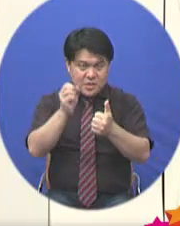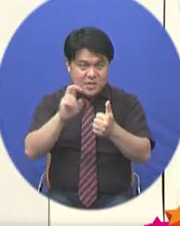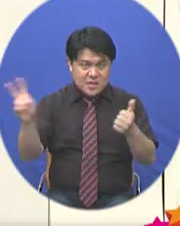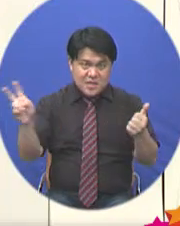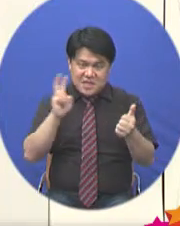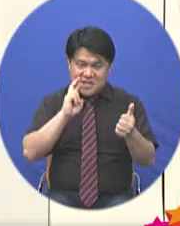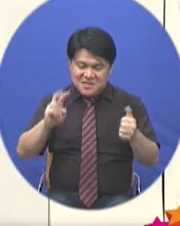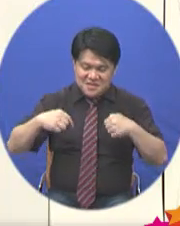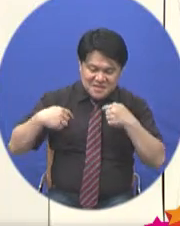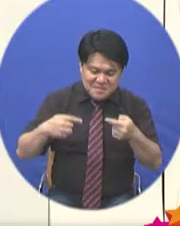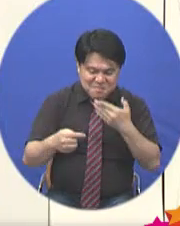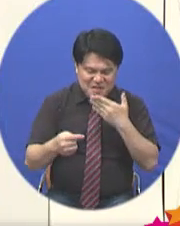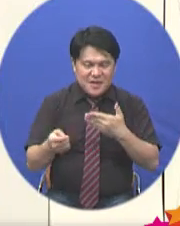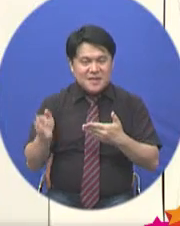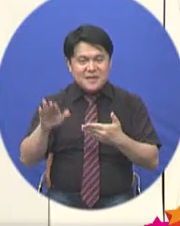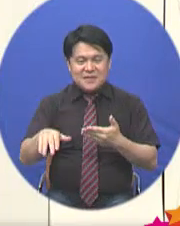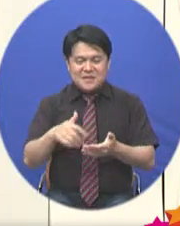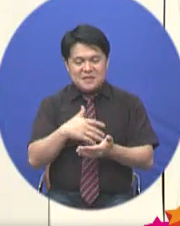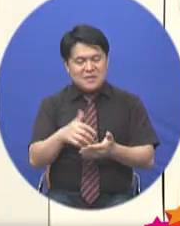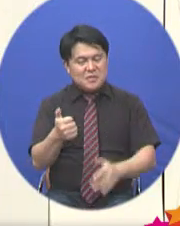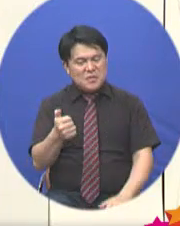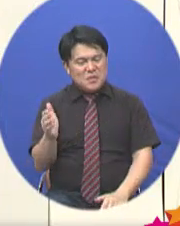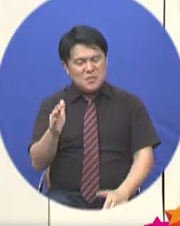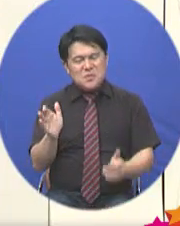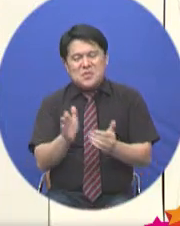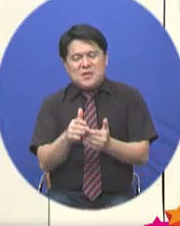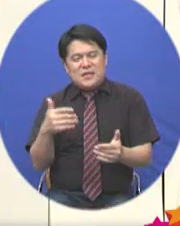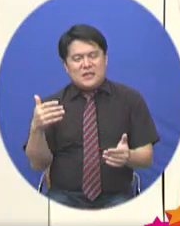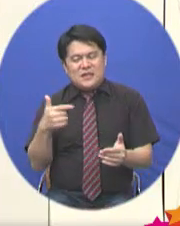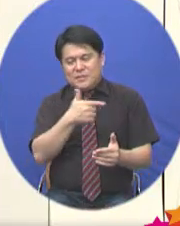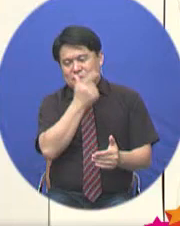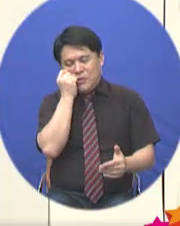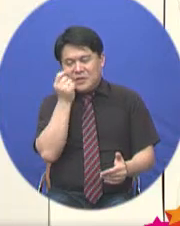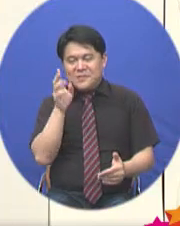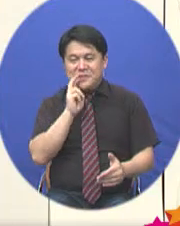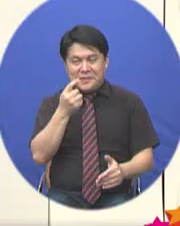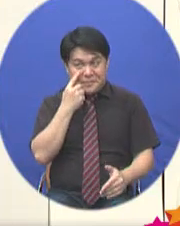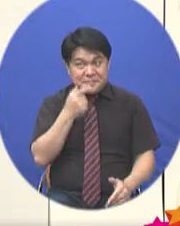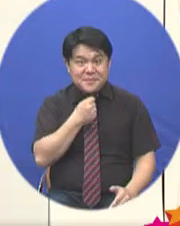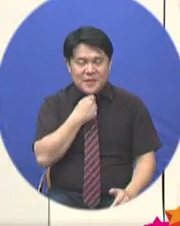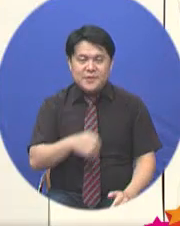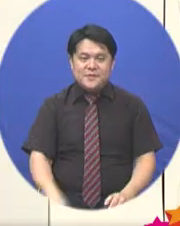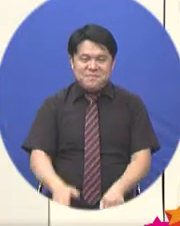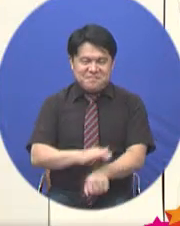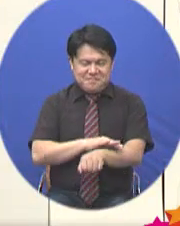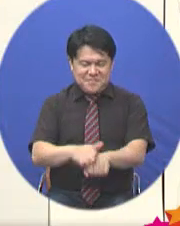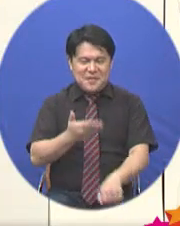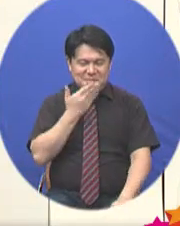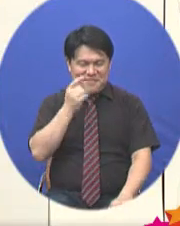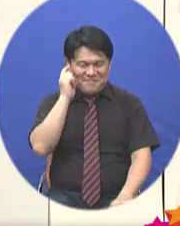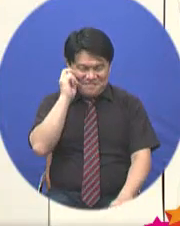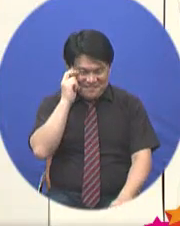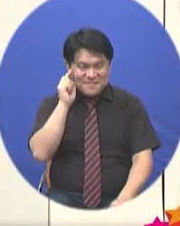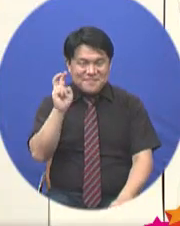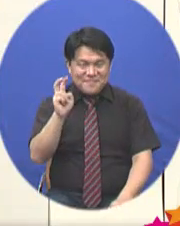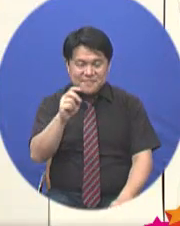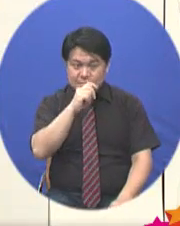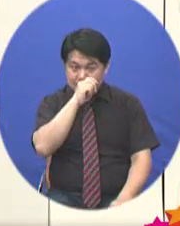와. 그렇지. 조금 안 해봤어요. 잘 될지 모르겠어요. 아주 잘 되리라 생각이 듭니다.